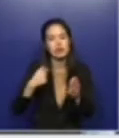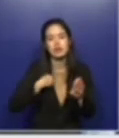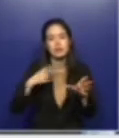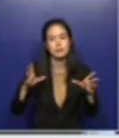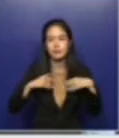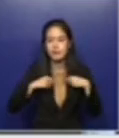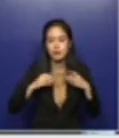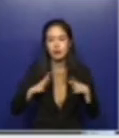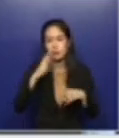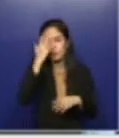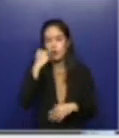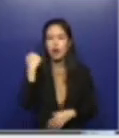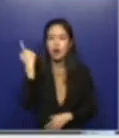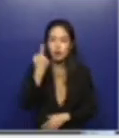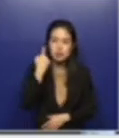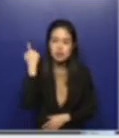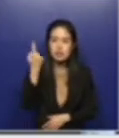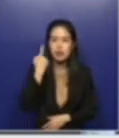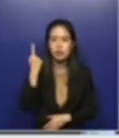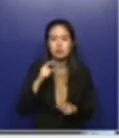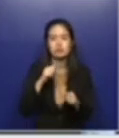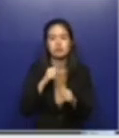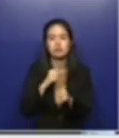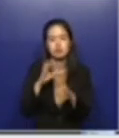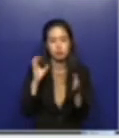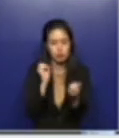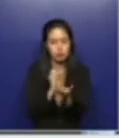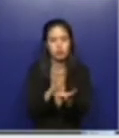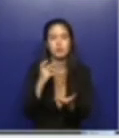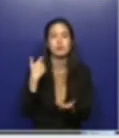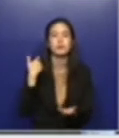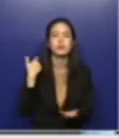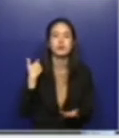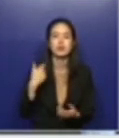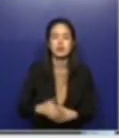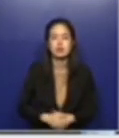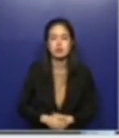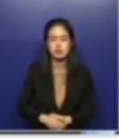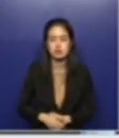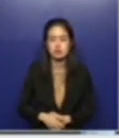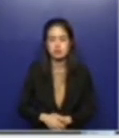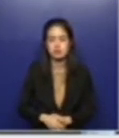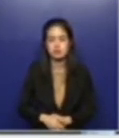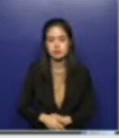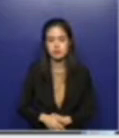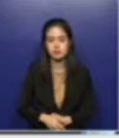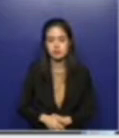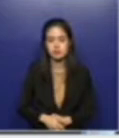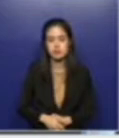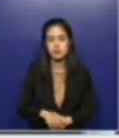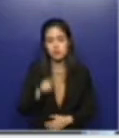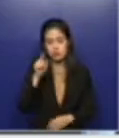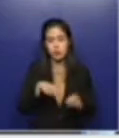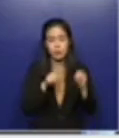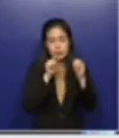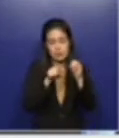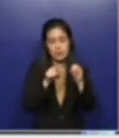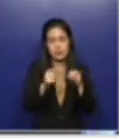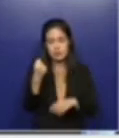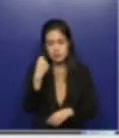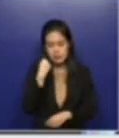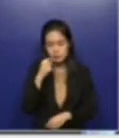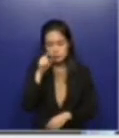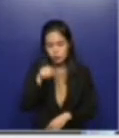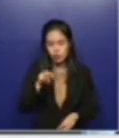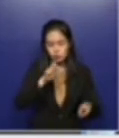การท่องเที่ยวแบบจับคู่ขนาน Travel Bubble ควรทำครับท่านประธานครับมาตรการที่ชัดเจนสามารถควบคุม